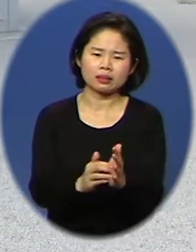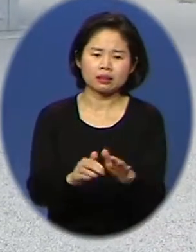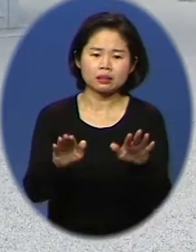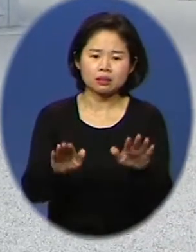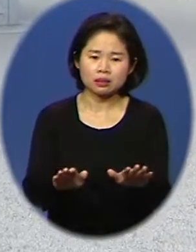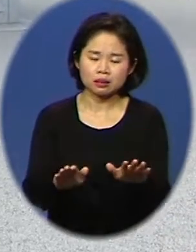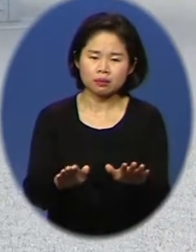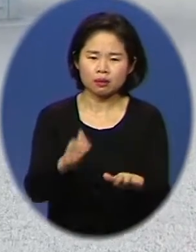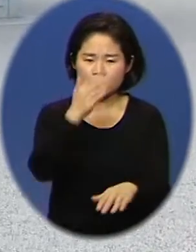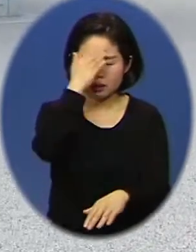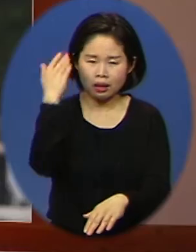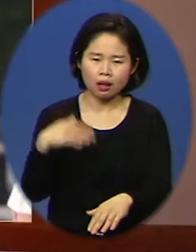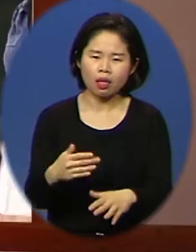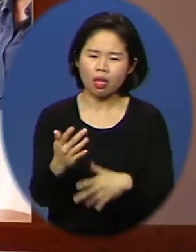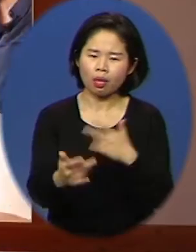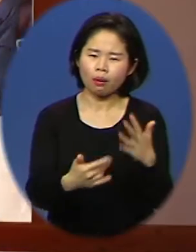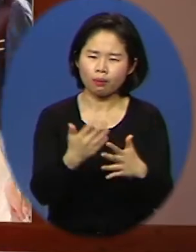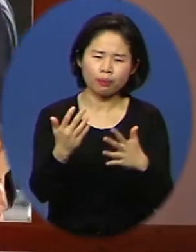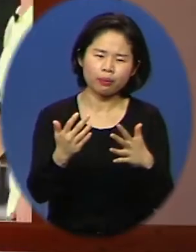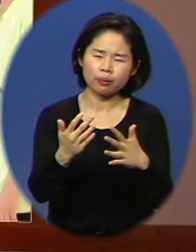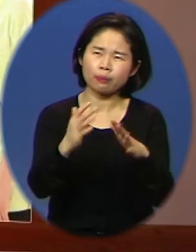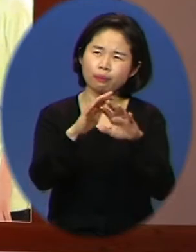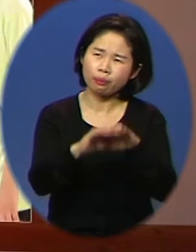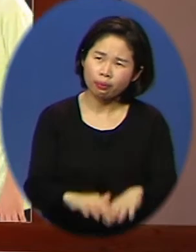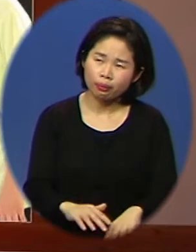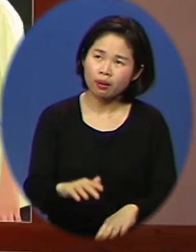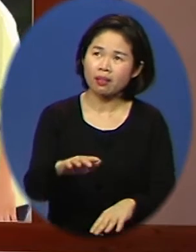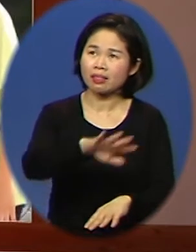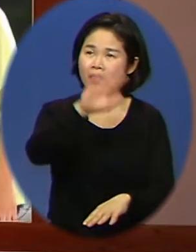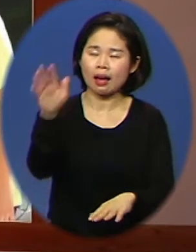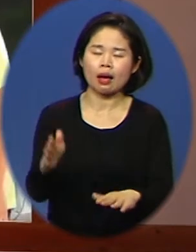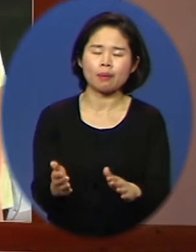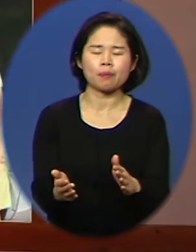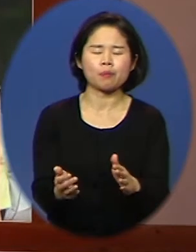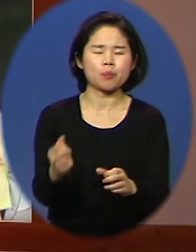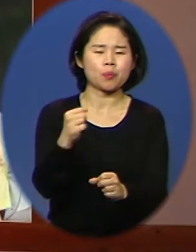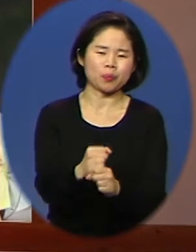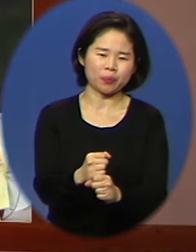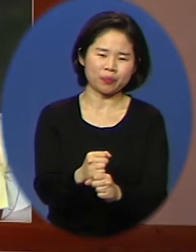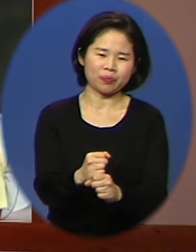지금은 소실된 정각들이 모두 복원이 됐습니다.